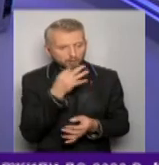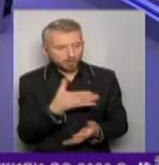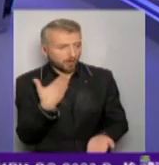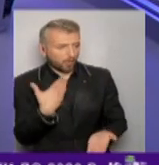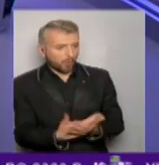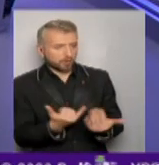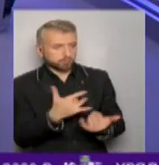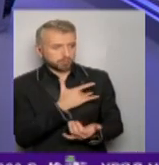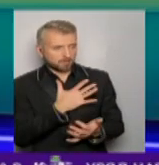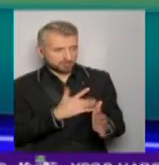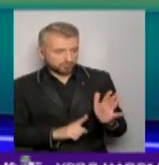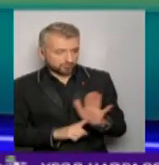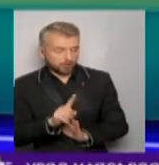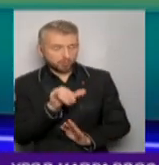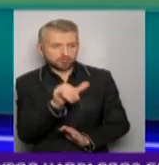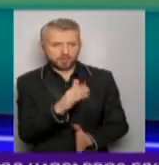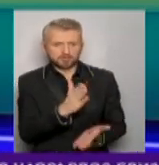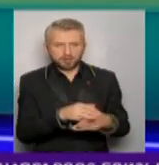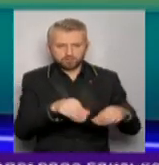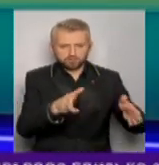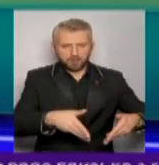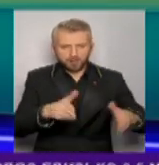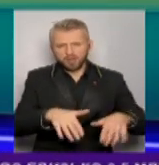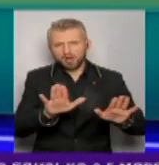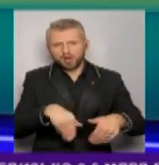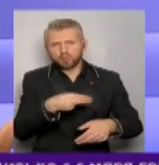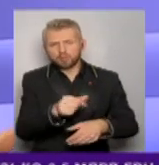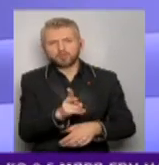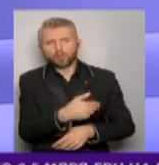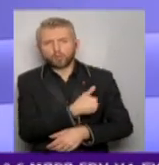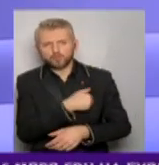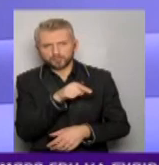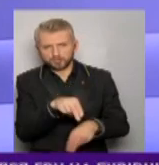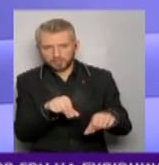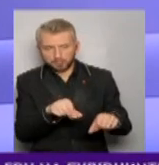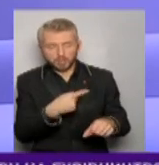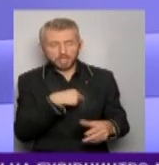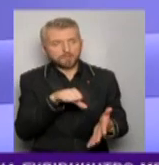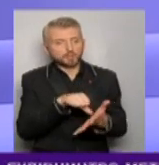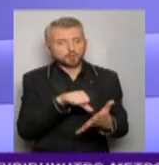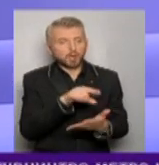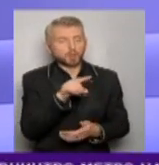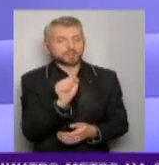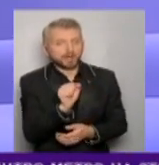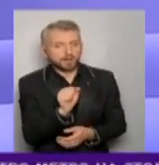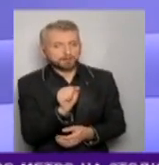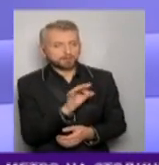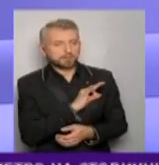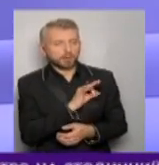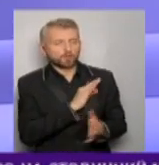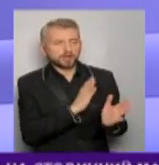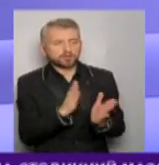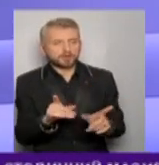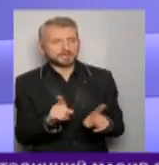іде приватизація, от у вас є паї, хай купляє, хто там хоче ці паї і так далі. Тому я виступаю за правовий режим